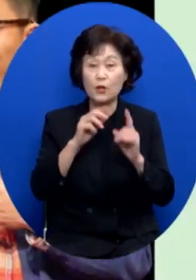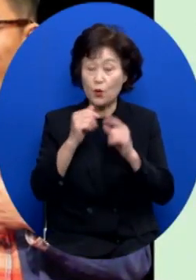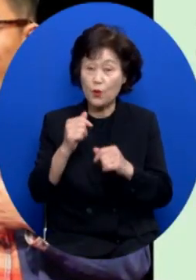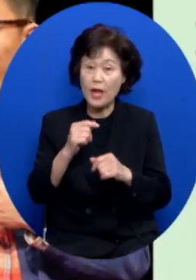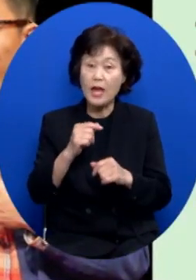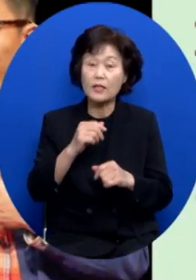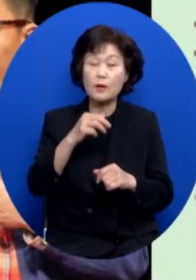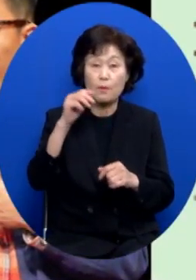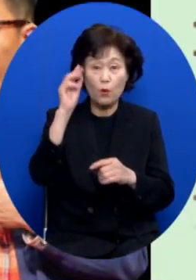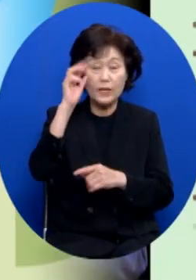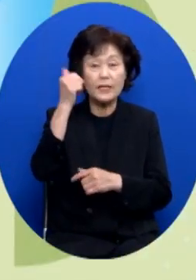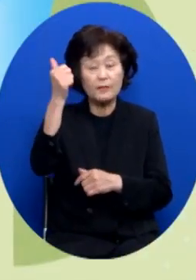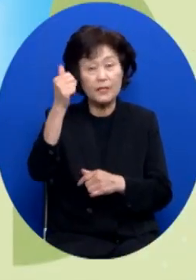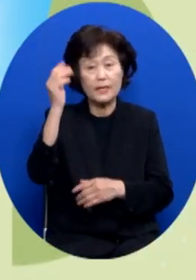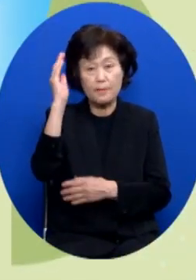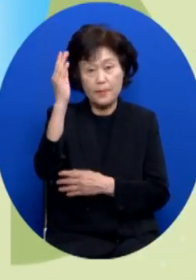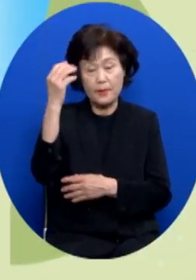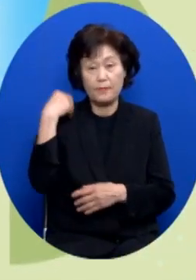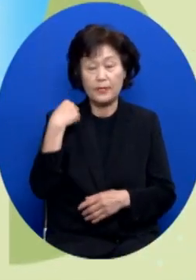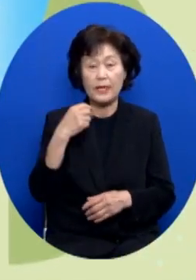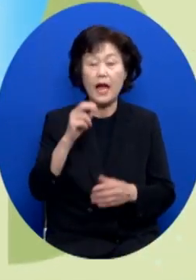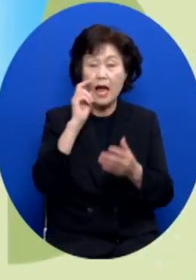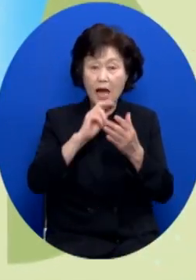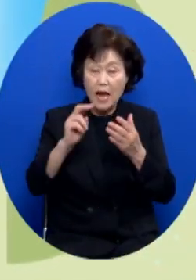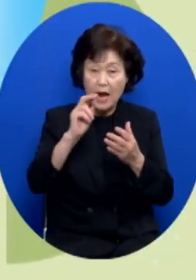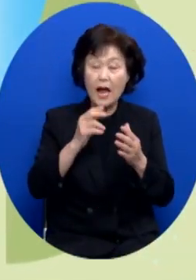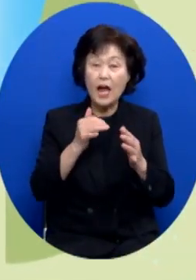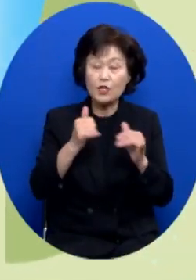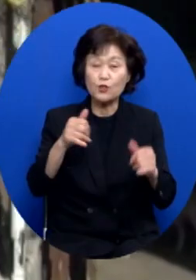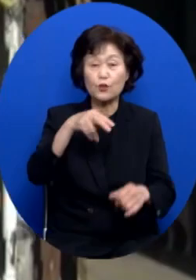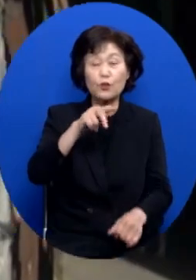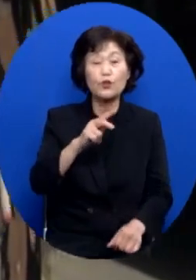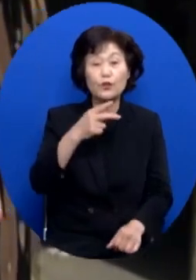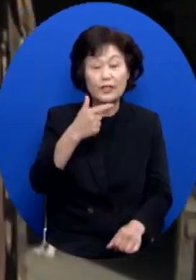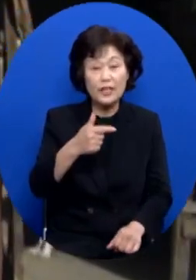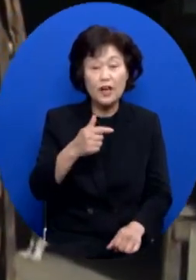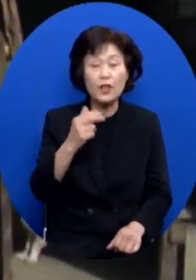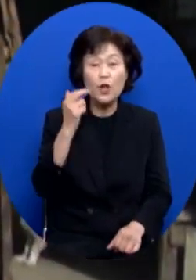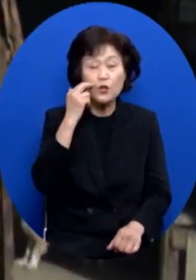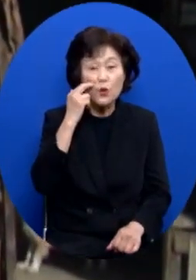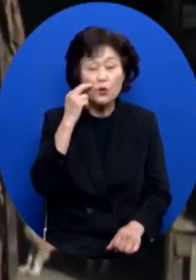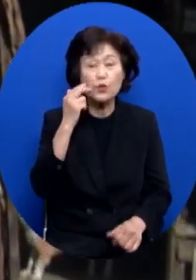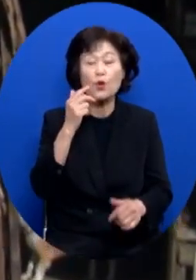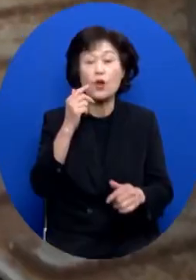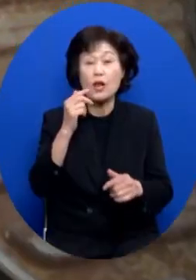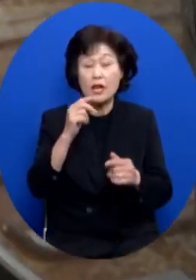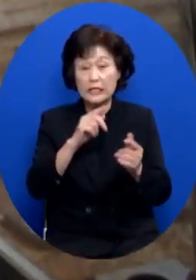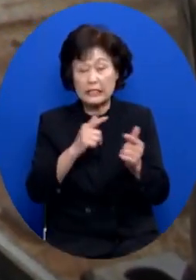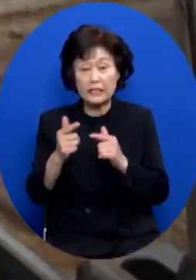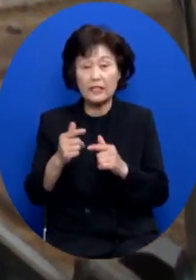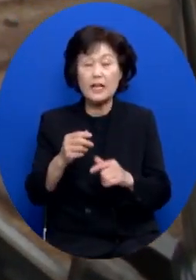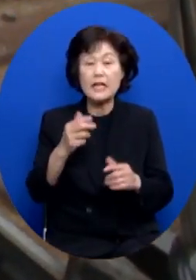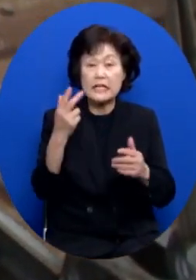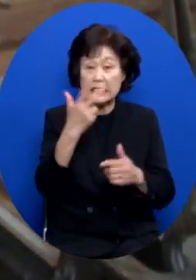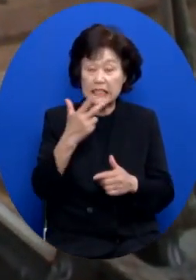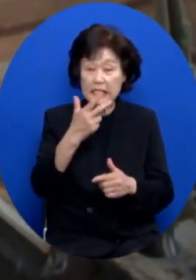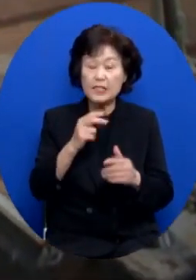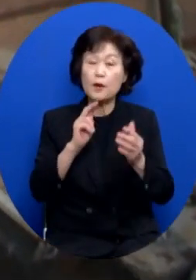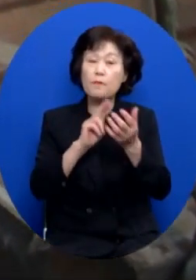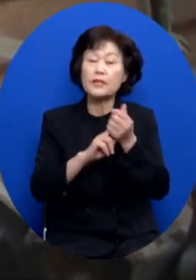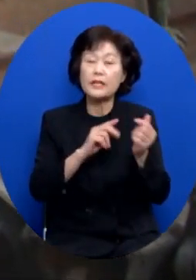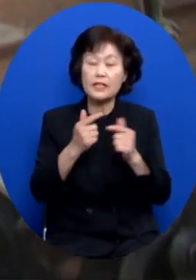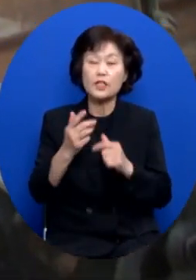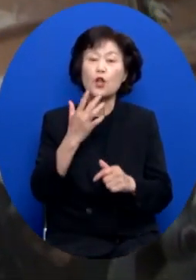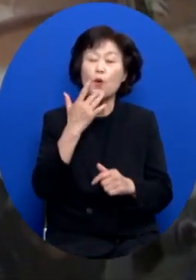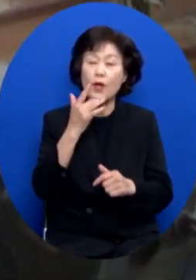메신저로 나섭니다 가수현 송솔나무 집사 등 간증과 특송으로 진 7천 미라클이 28일